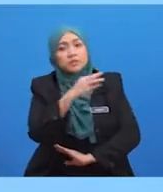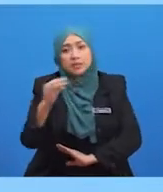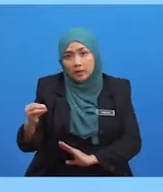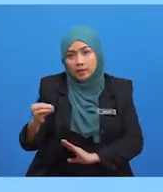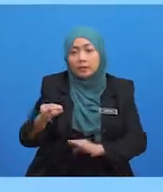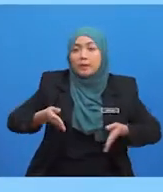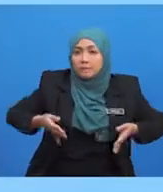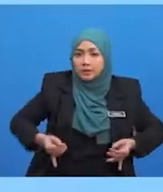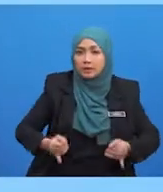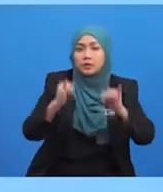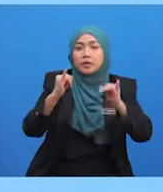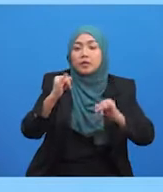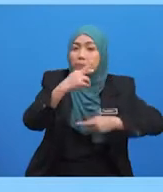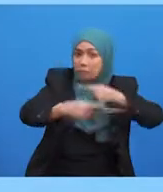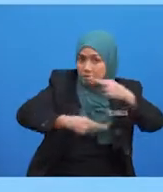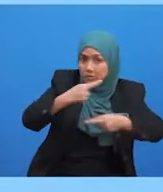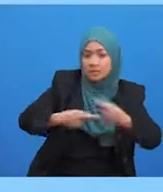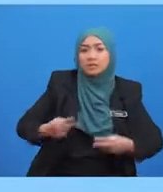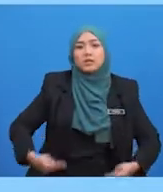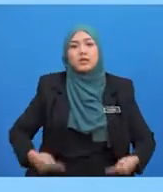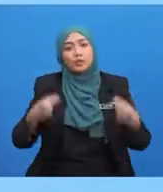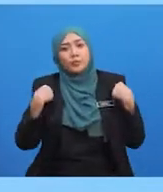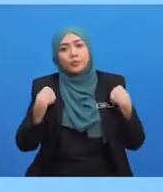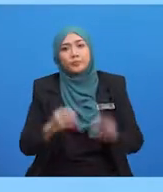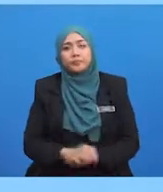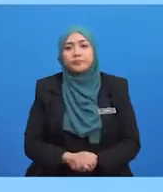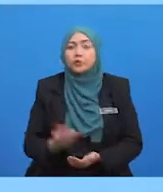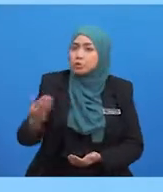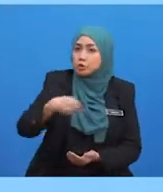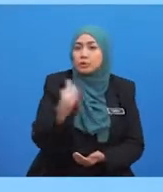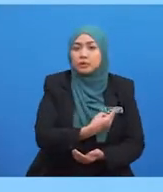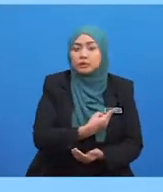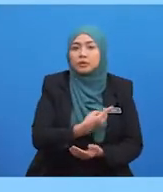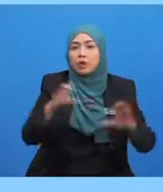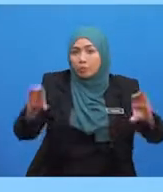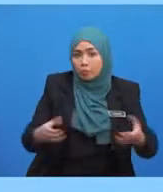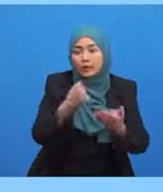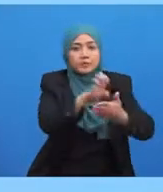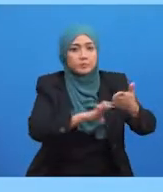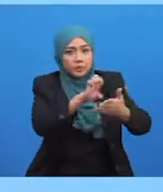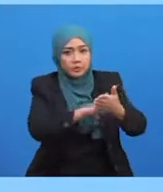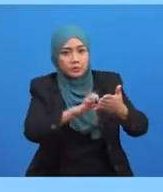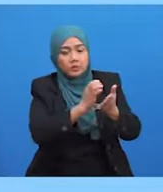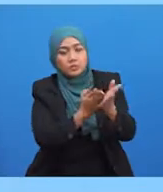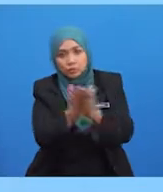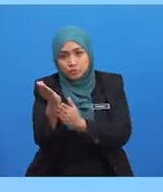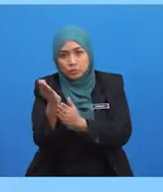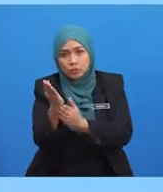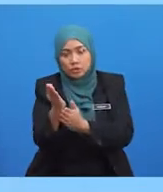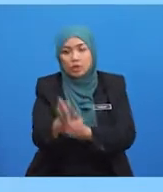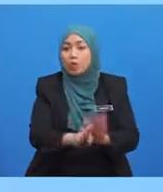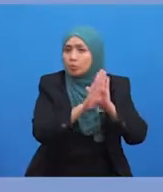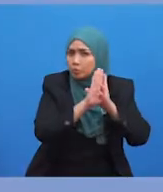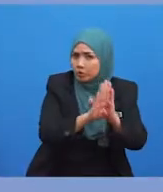menjalani proses hidup. Jom, murid-murid, kita buat pula eksperimen seterusnya bagi